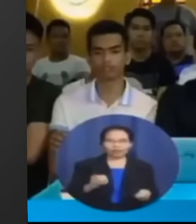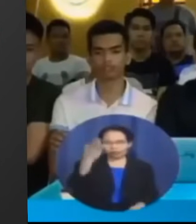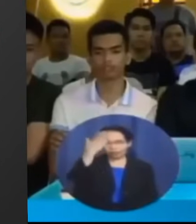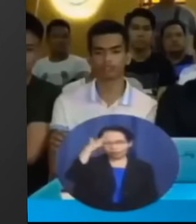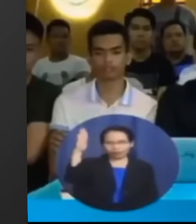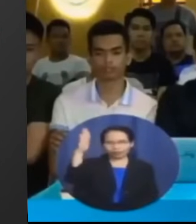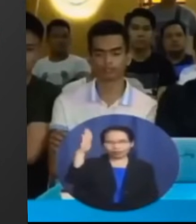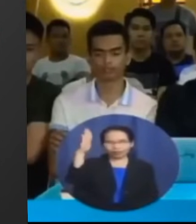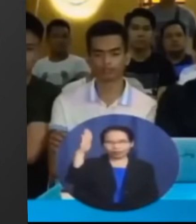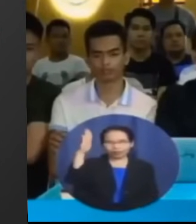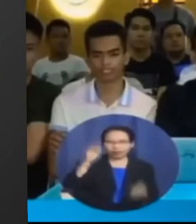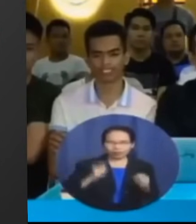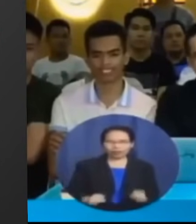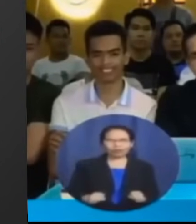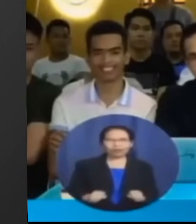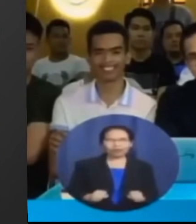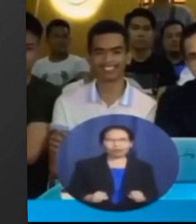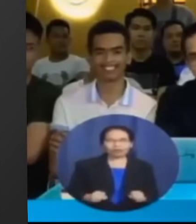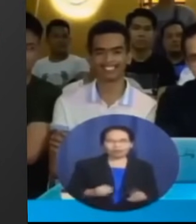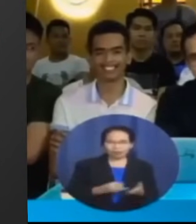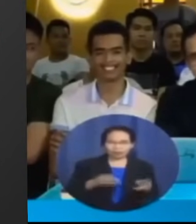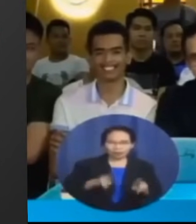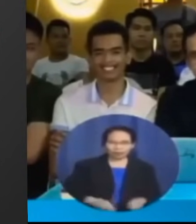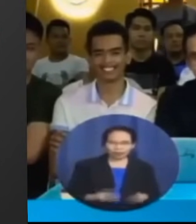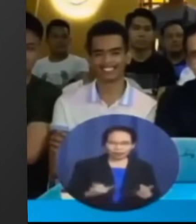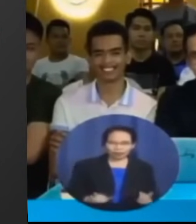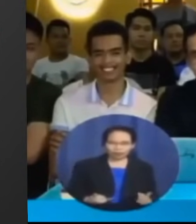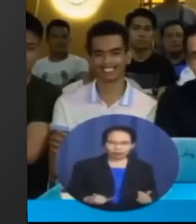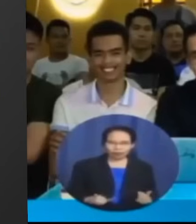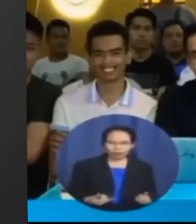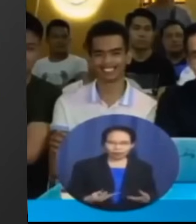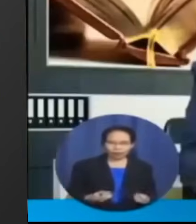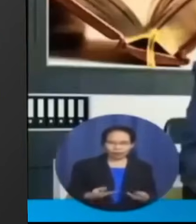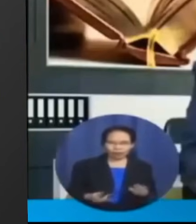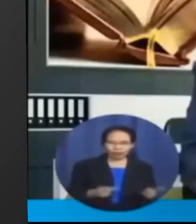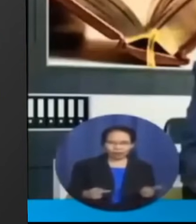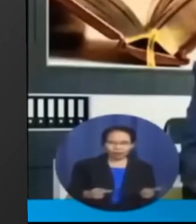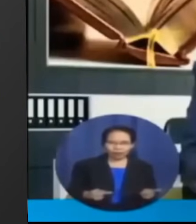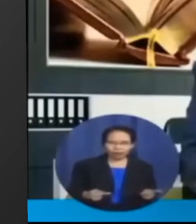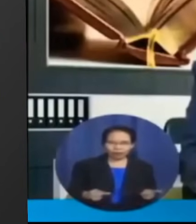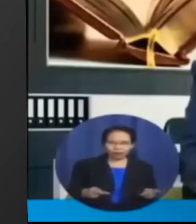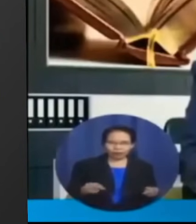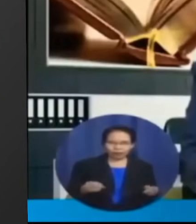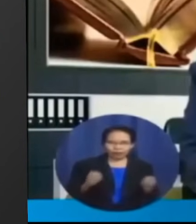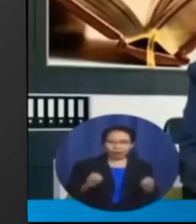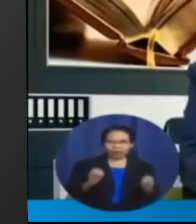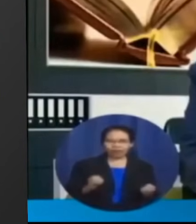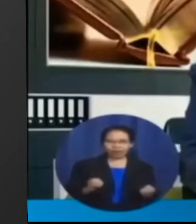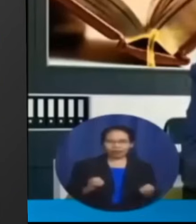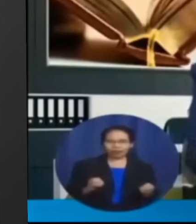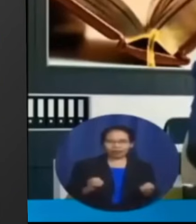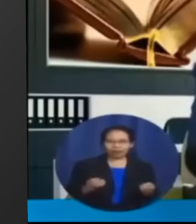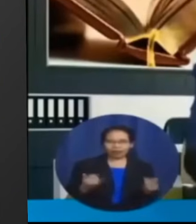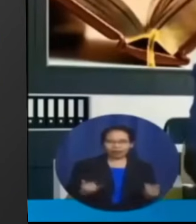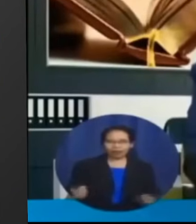alam. Pwede yun. Nangyayari nga ngayon yun eh. Napakarami dyan nagtuturo, walang alam sa Biblia eh.